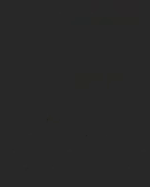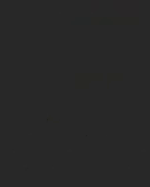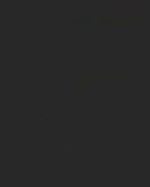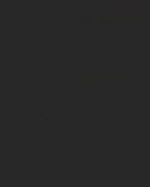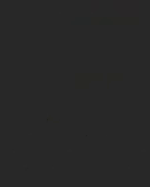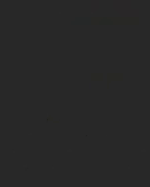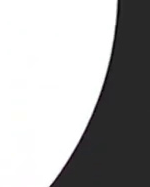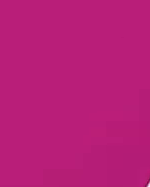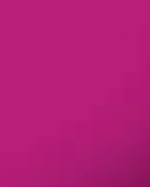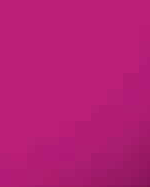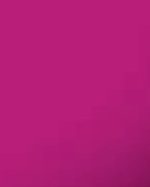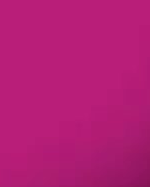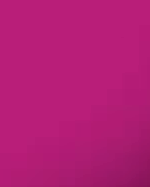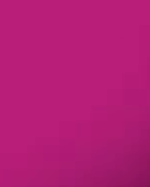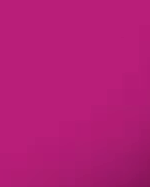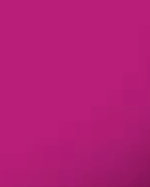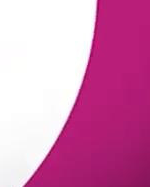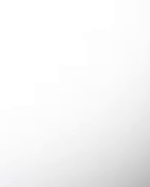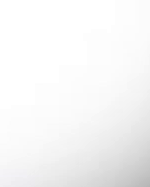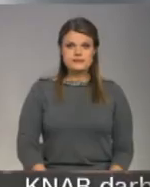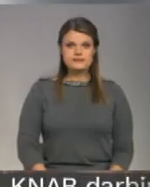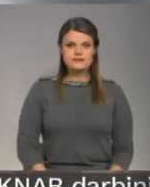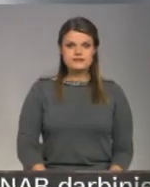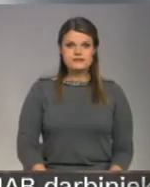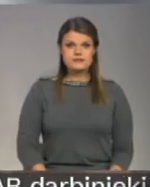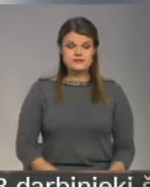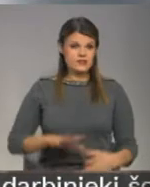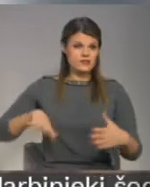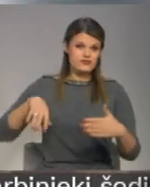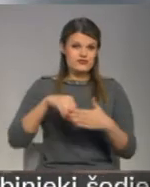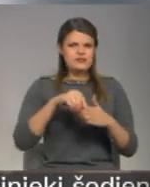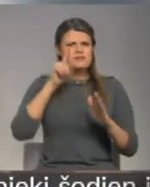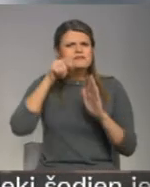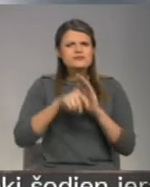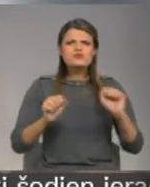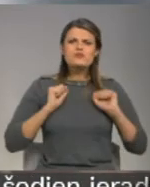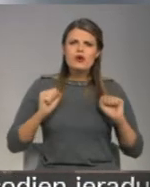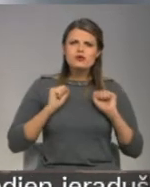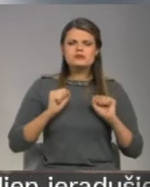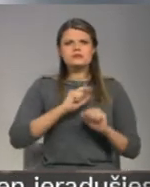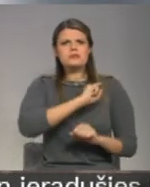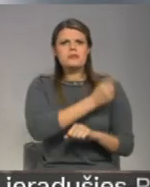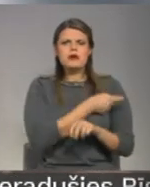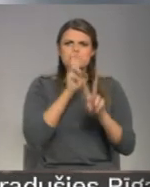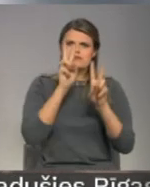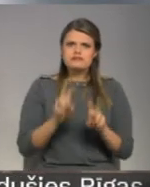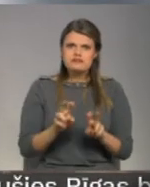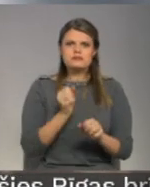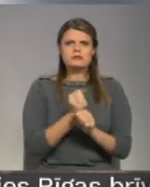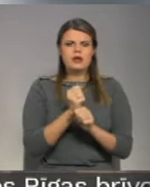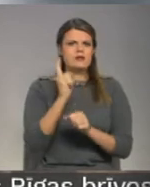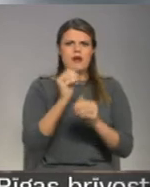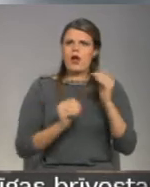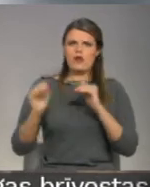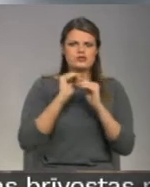Re! Viss ēters ir te! Līdz šim padziļinātu sportistu veiktspējas analīzi veikuši viena